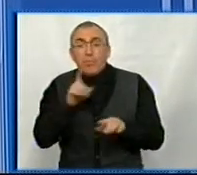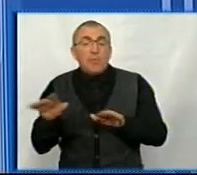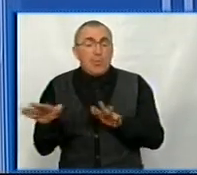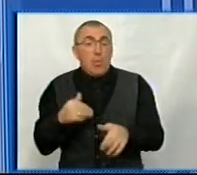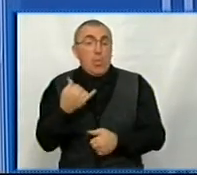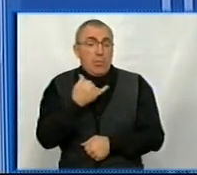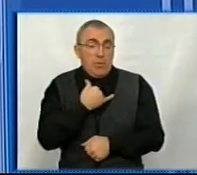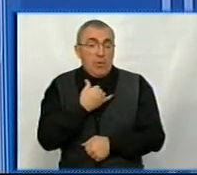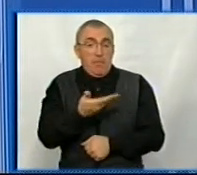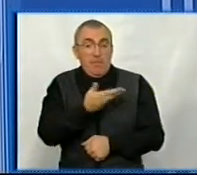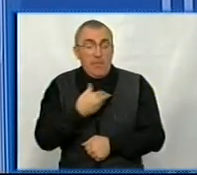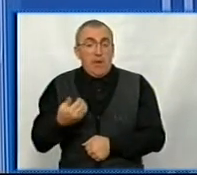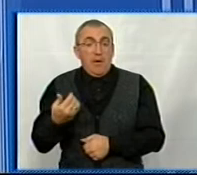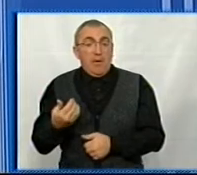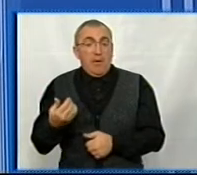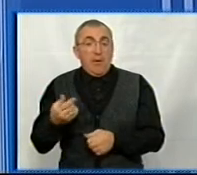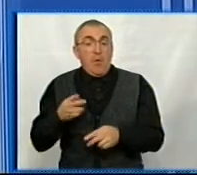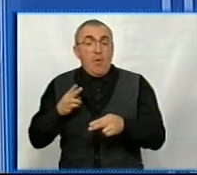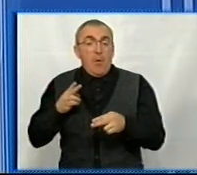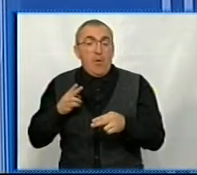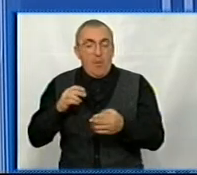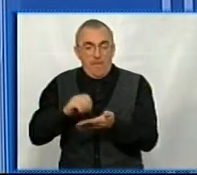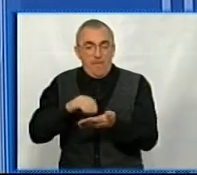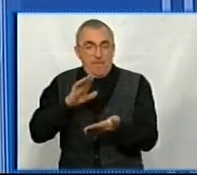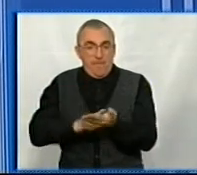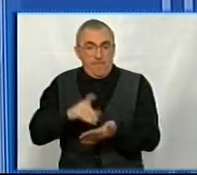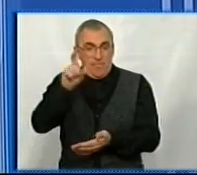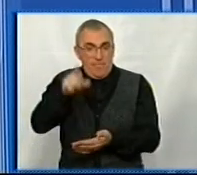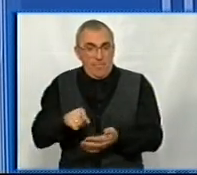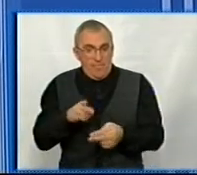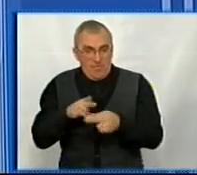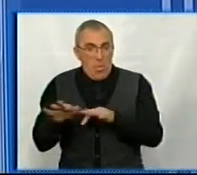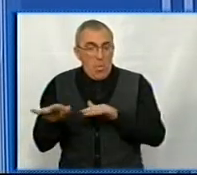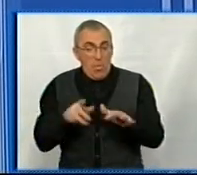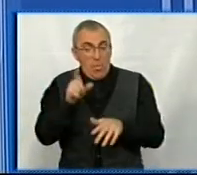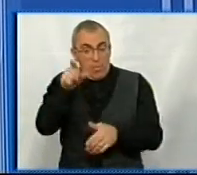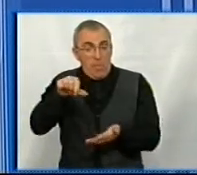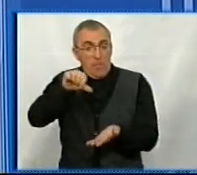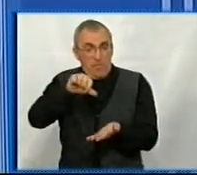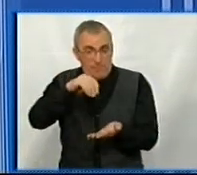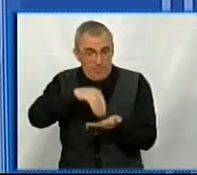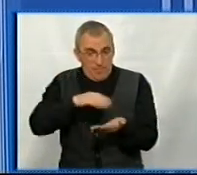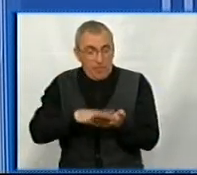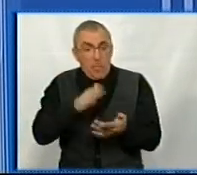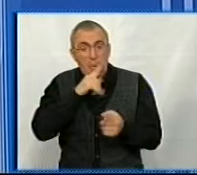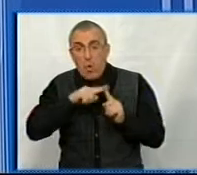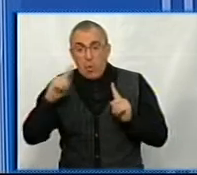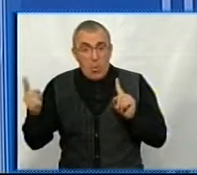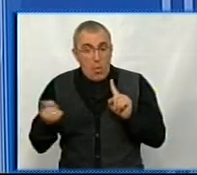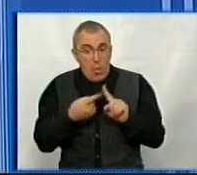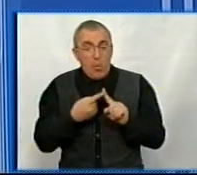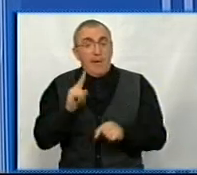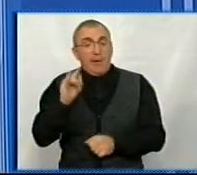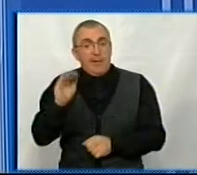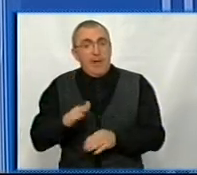нас ми ставимо на профілактичний облік дану дитину, і вона у нас перебуває протягом року як дитина,